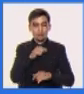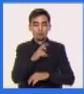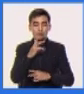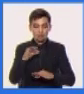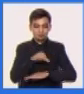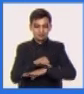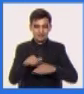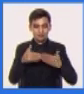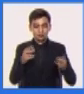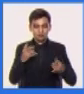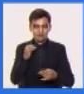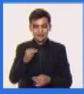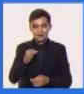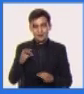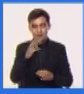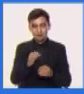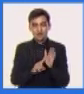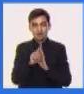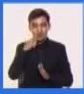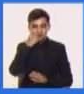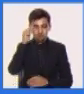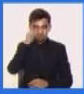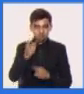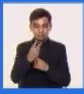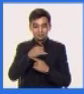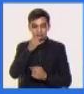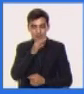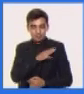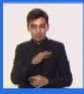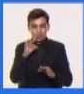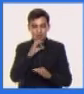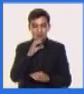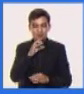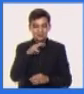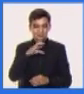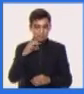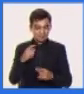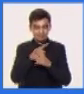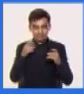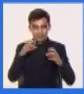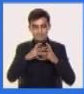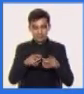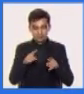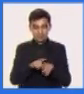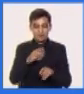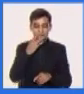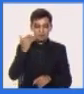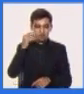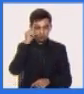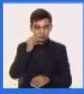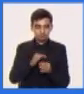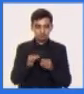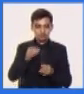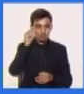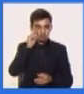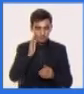обучение к началу учебного года невозможно в связи с ограничением международного сообщения, иностранные студенты будут обучаться в дистанционном